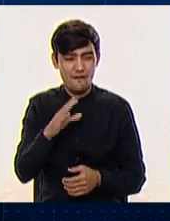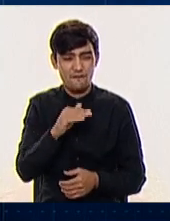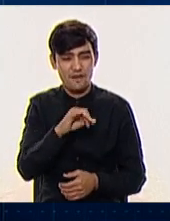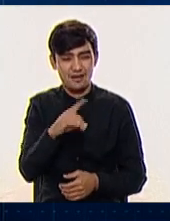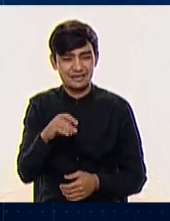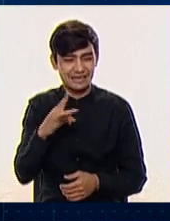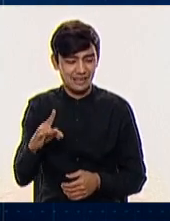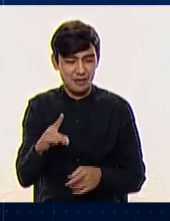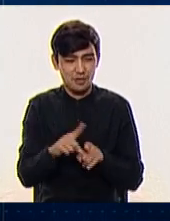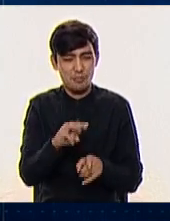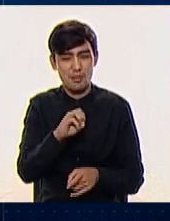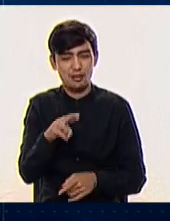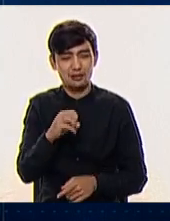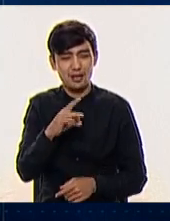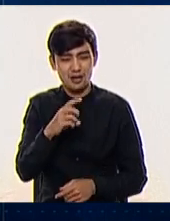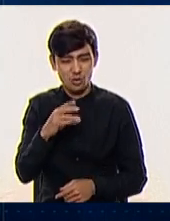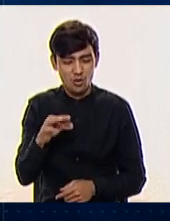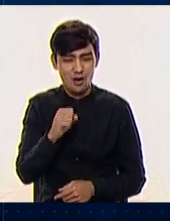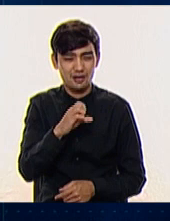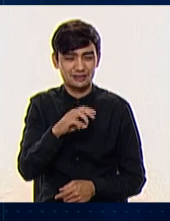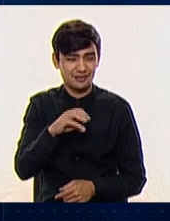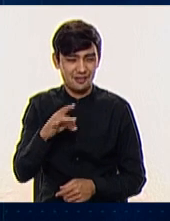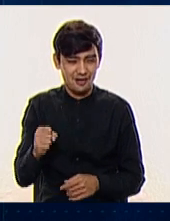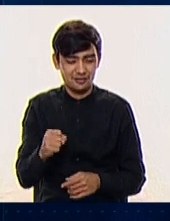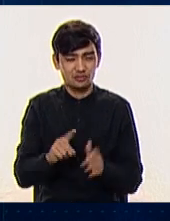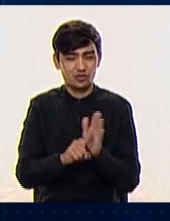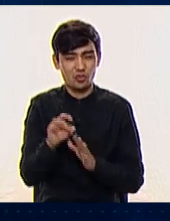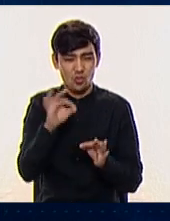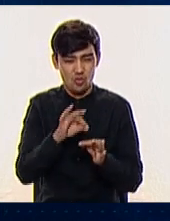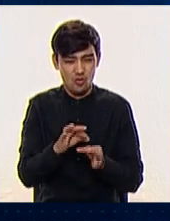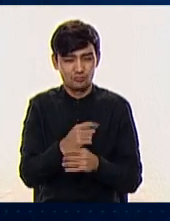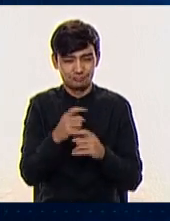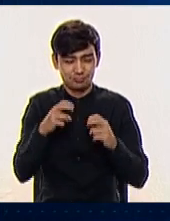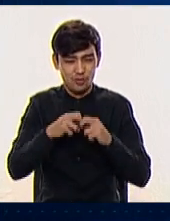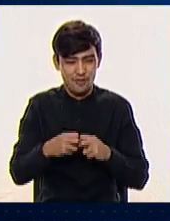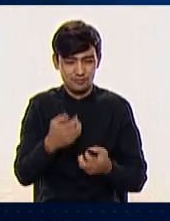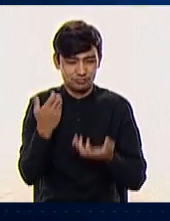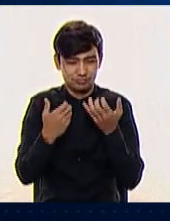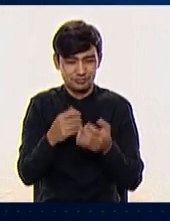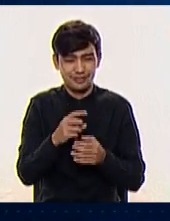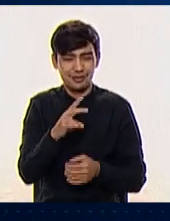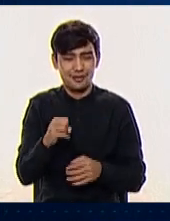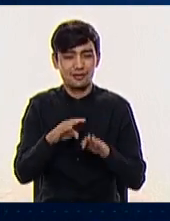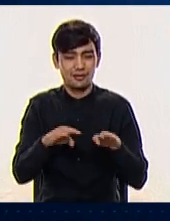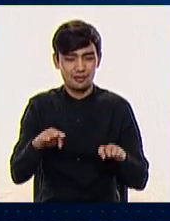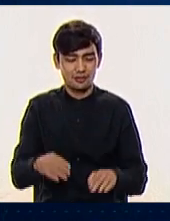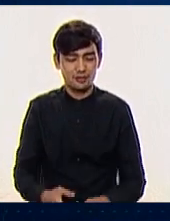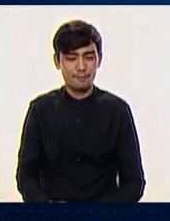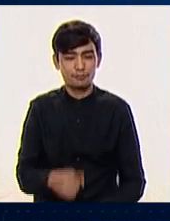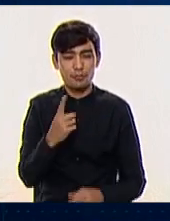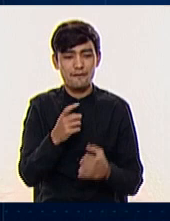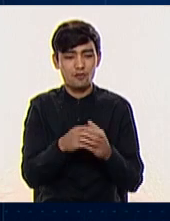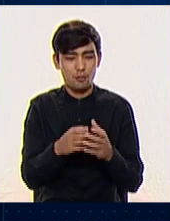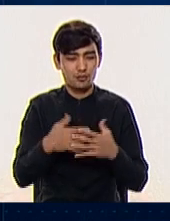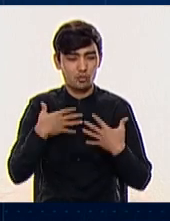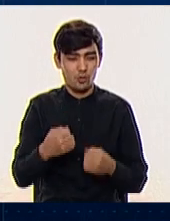за производителями Moderna и AstraZeneca сообщили о начале клинических испытаний вакцины на детях. Первая группа